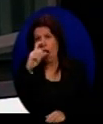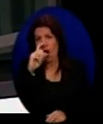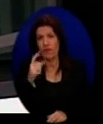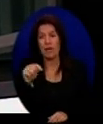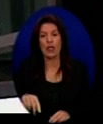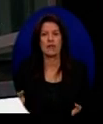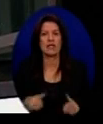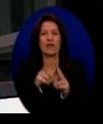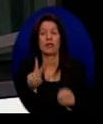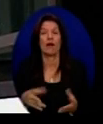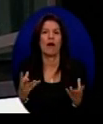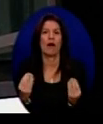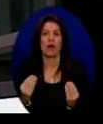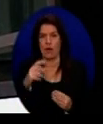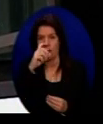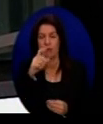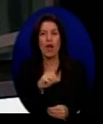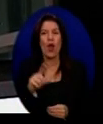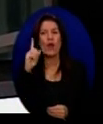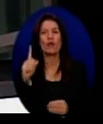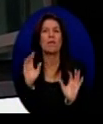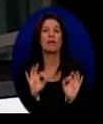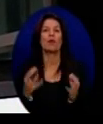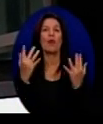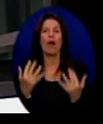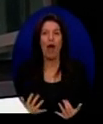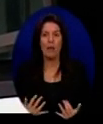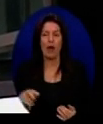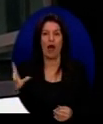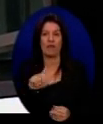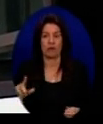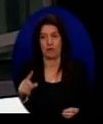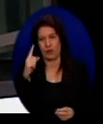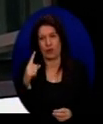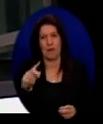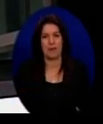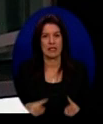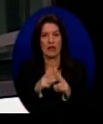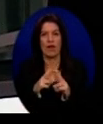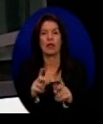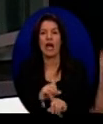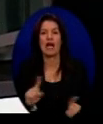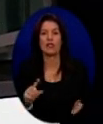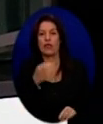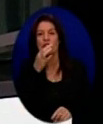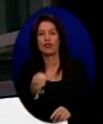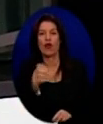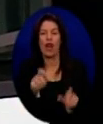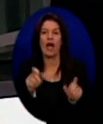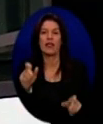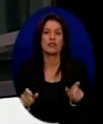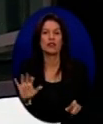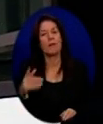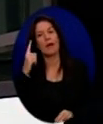בצרפת, בין אף אחד לא יודע בדיוק את המספרים, כי בצרפת אסור לשאול את האנשים מה דעתם, איזה